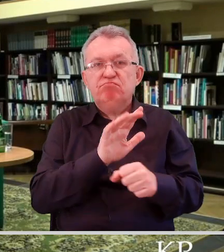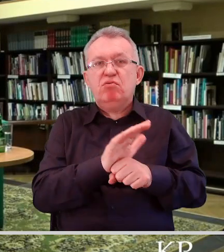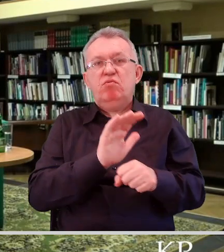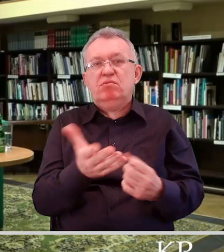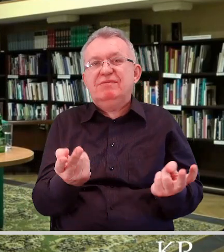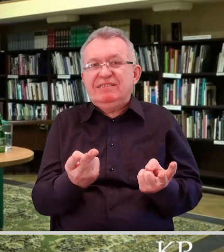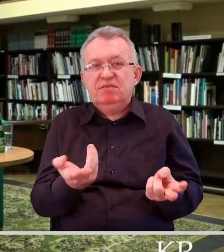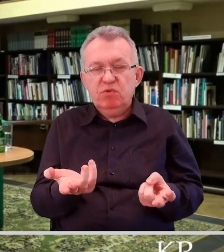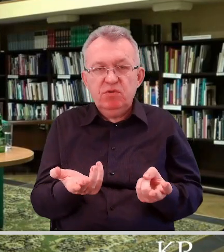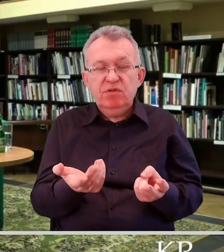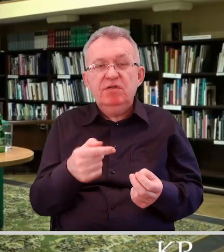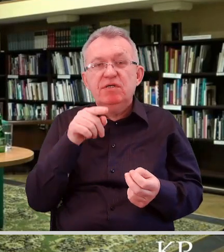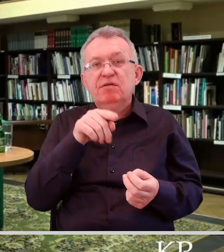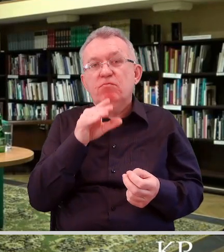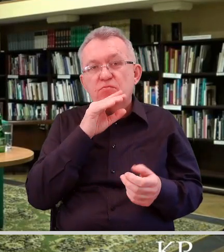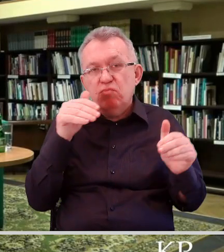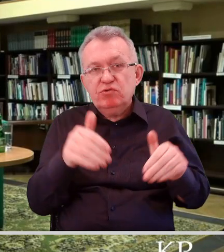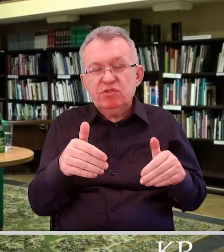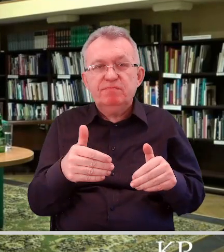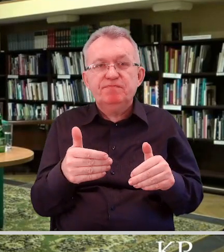produktem. Możemy,